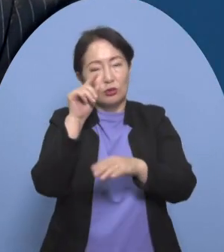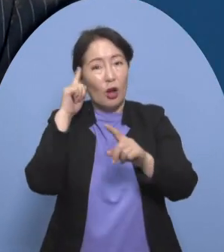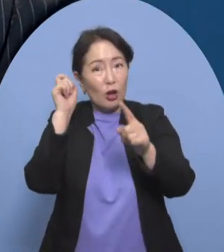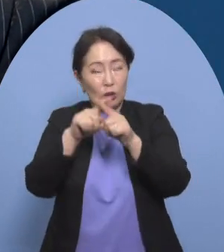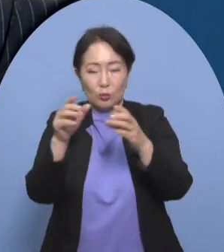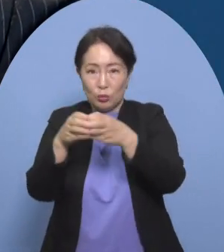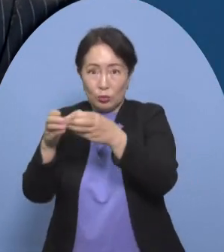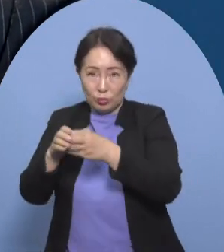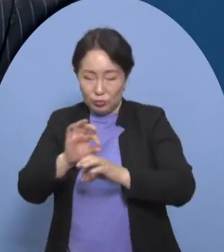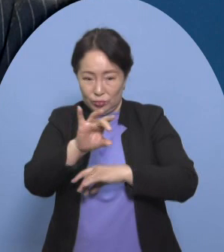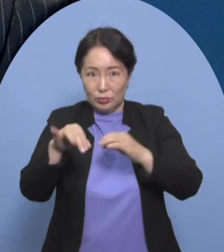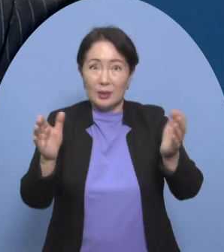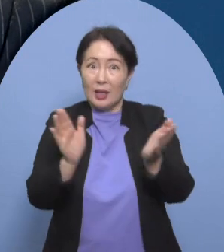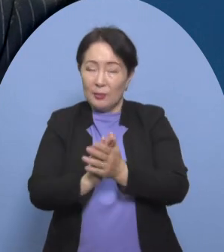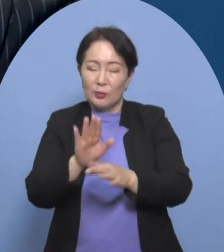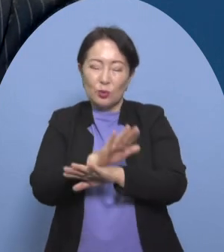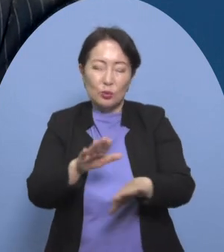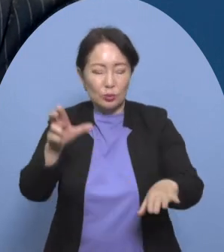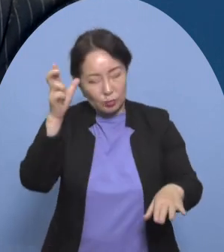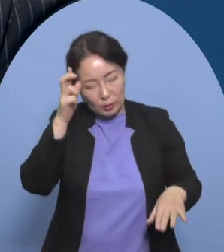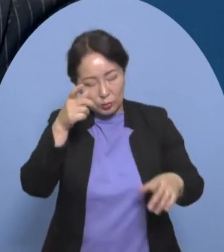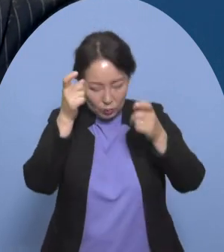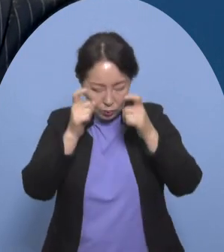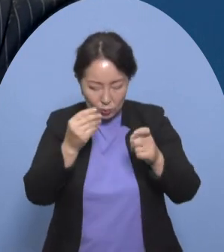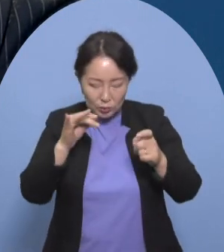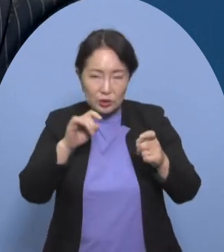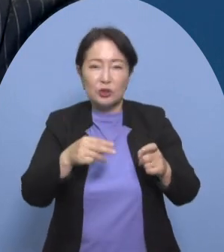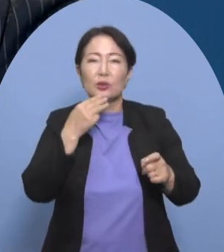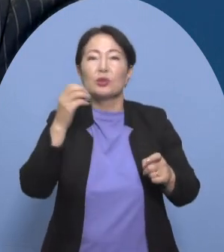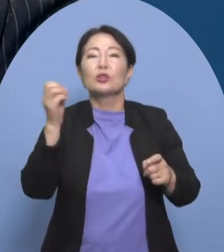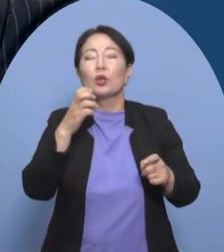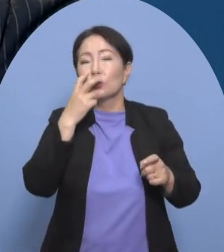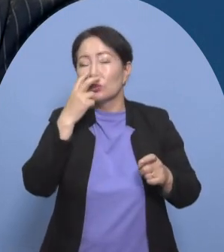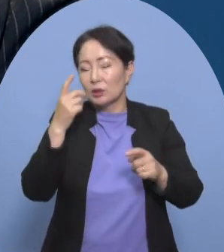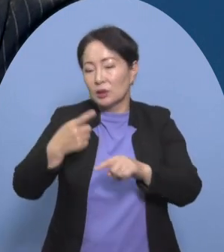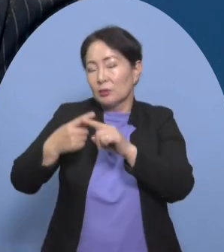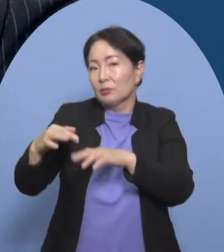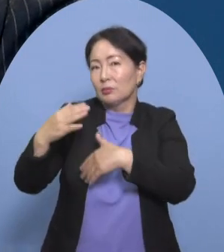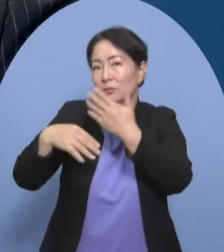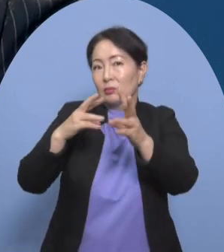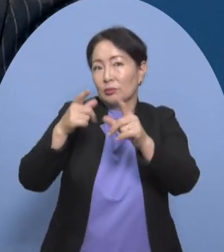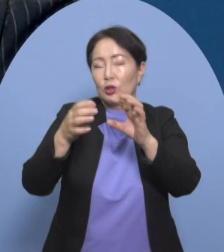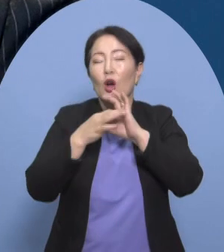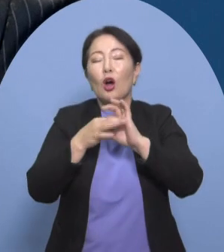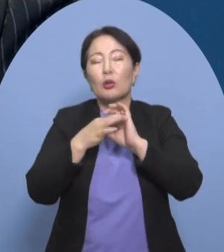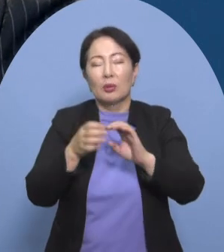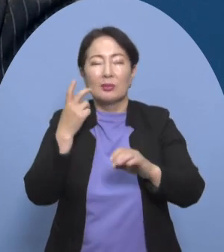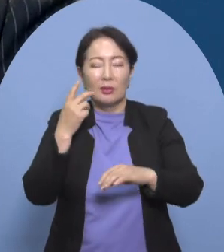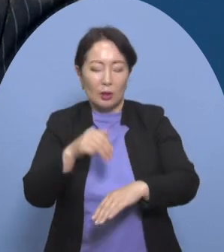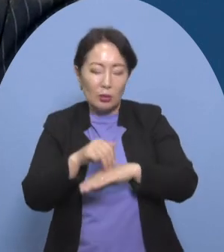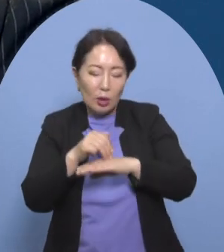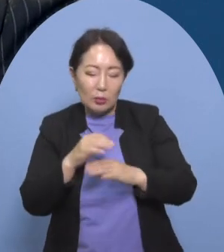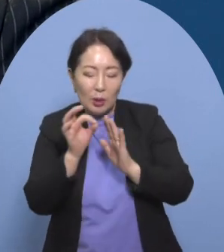бүлгүүдтэй хамтран хүүхдийн боловсрол хүмүүжил шударга ёсны үзлийг дээшлүүлэх талаар тогтмол